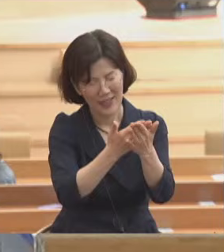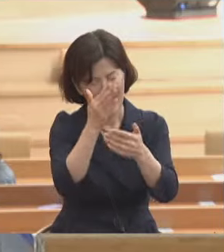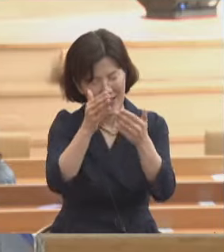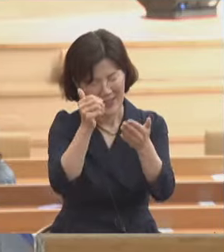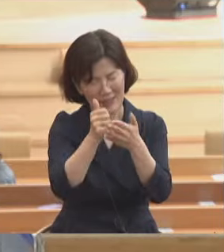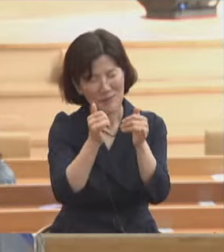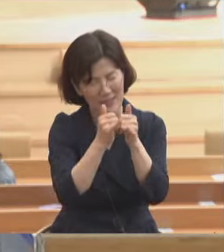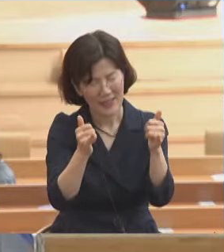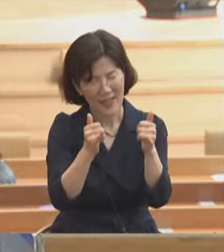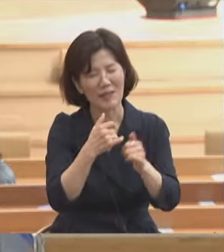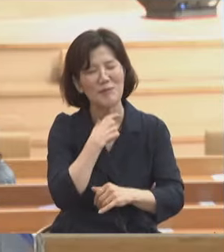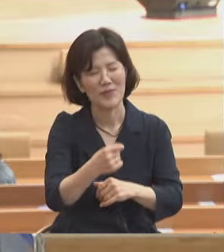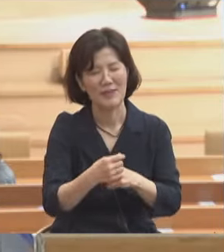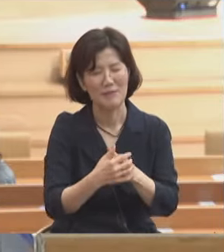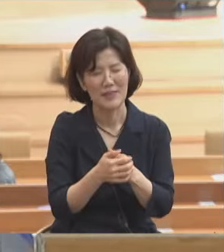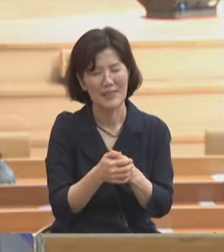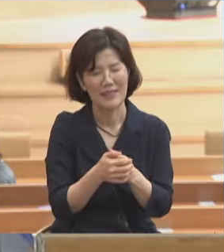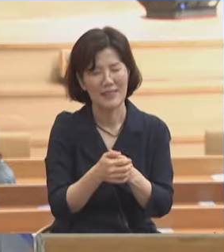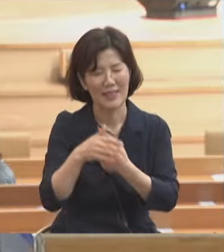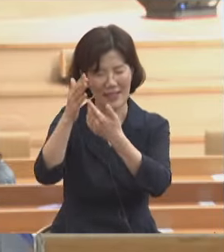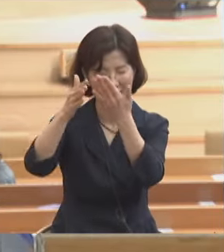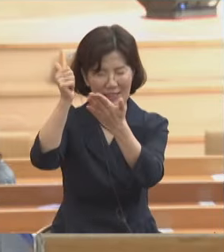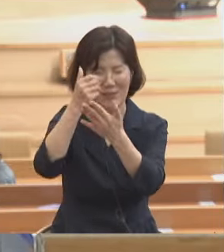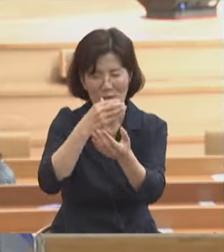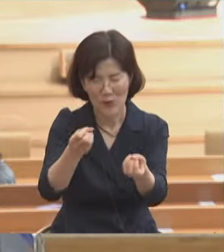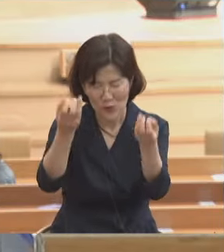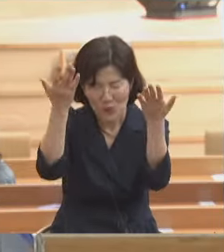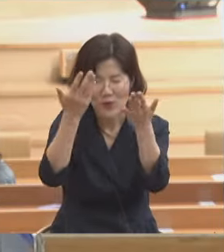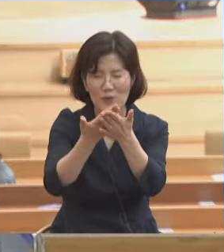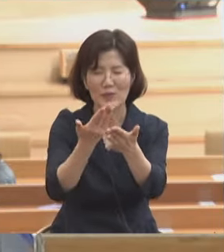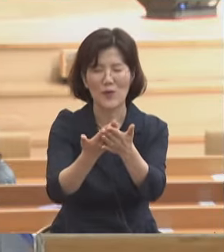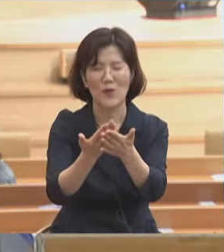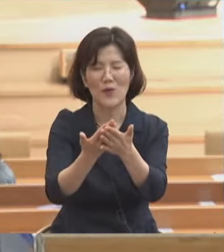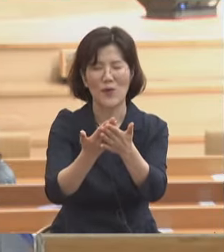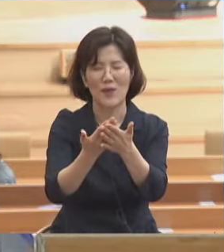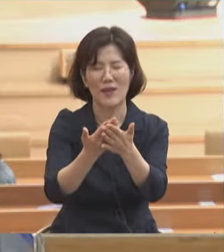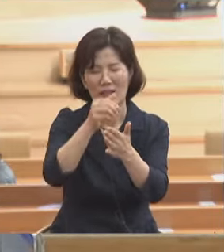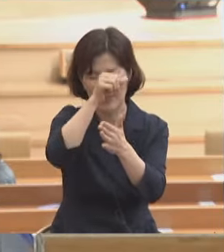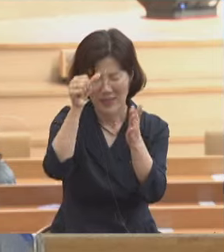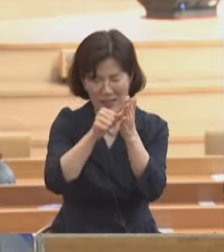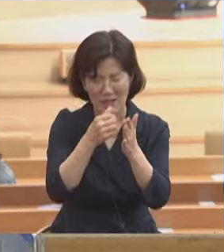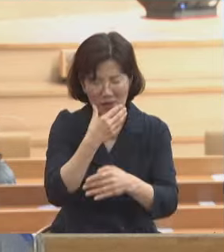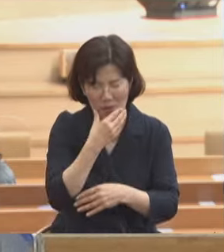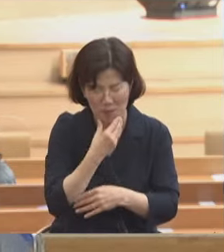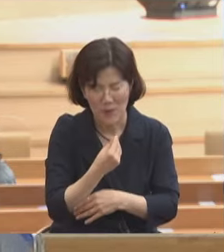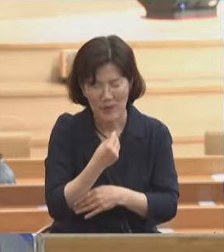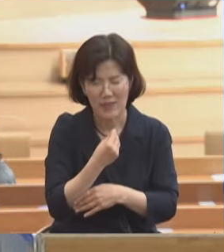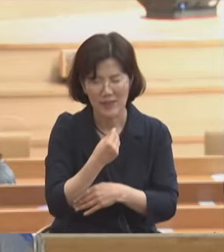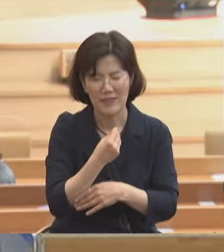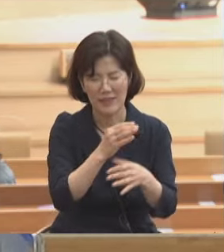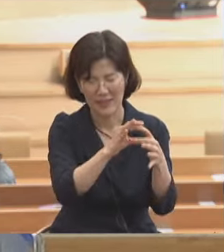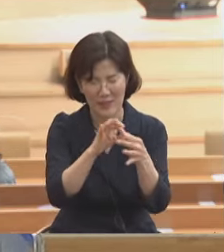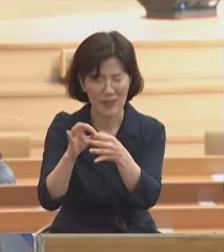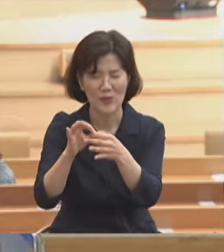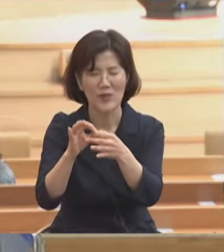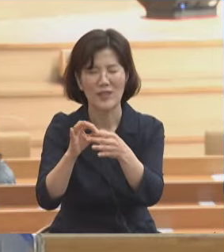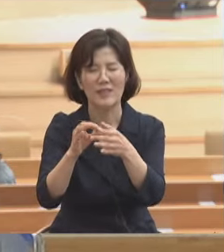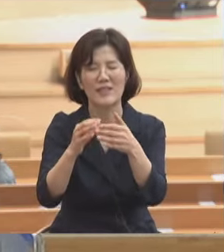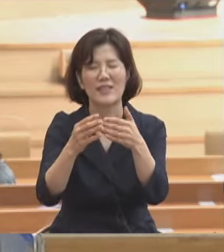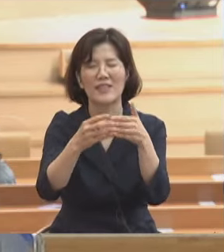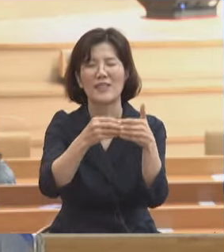사람 됐으면 좋겠습니다. 하나님 축복하여 주시고 생애가 복되도록 인도하여